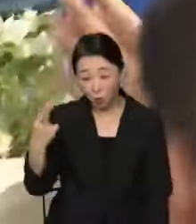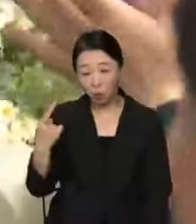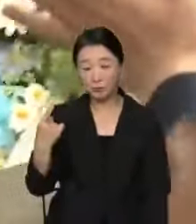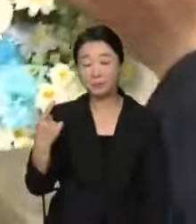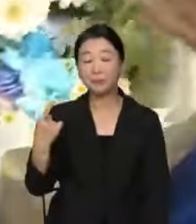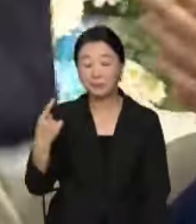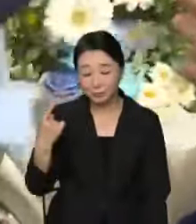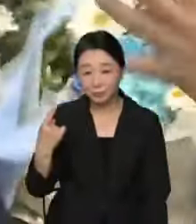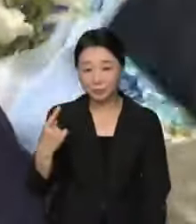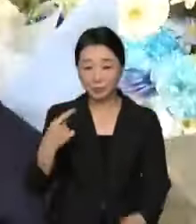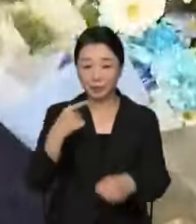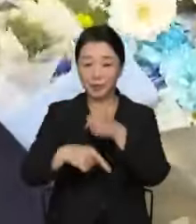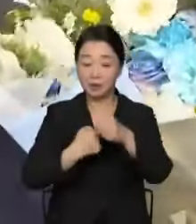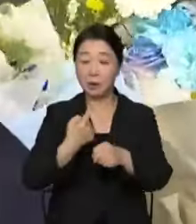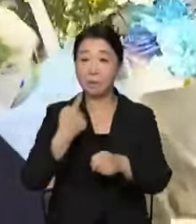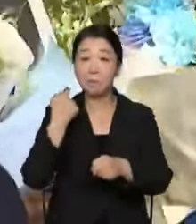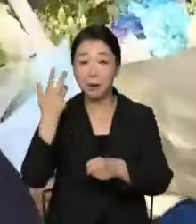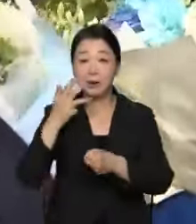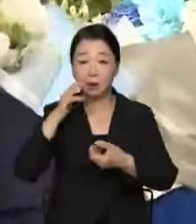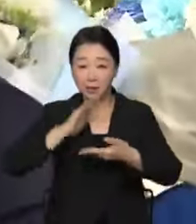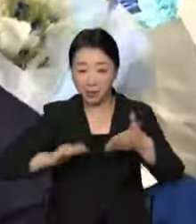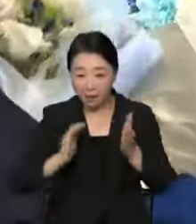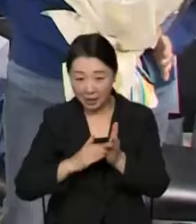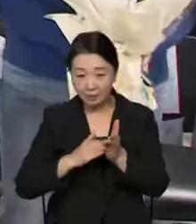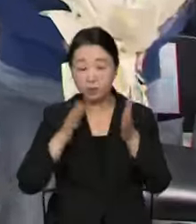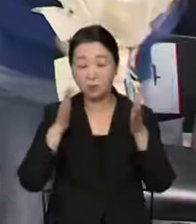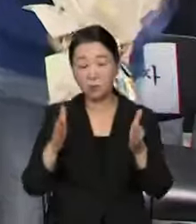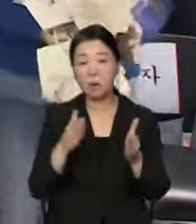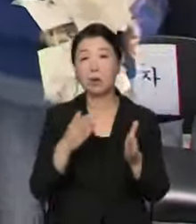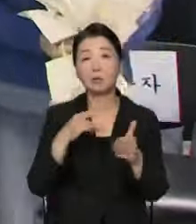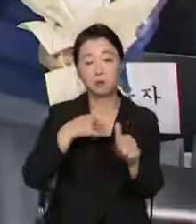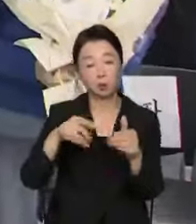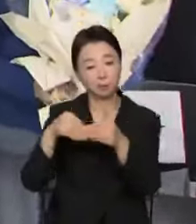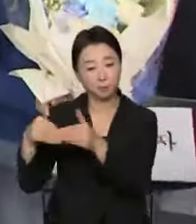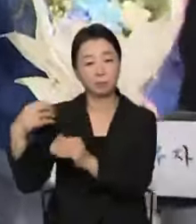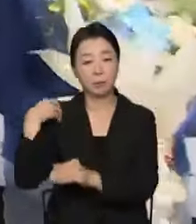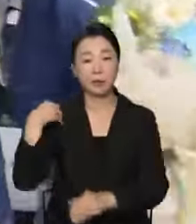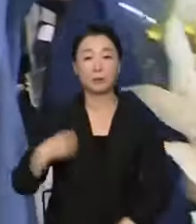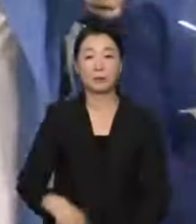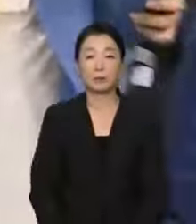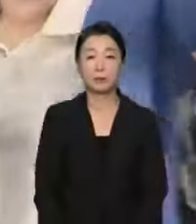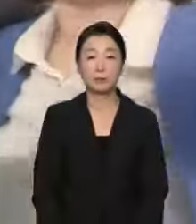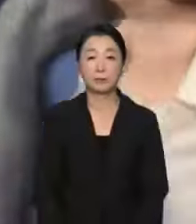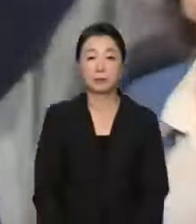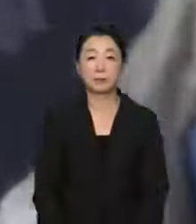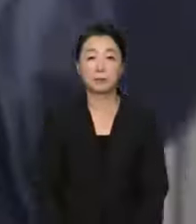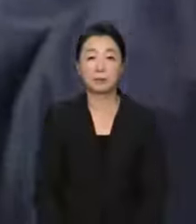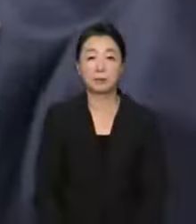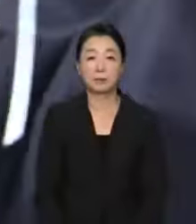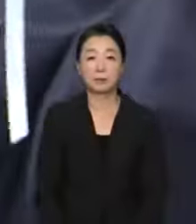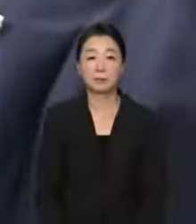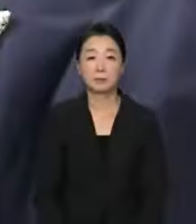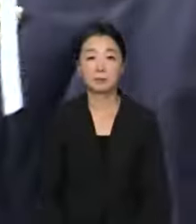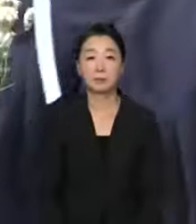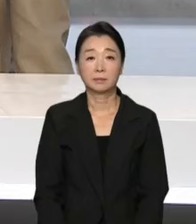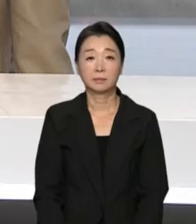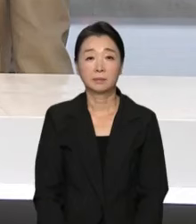1년 8개월 동안 서울시 교육을 이끌게 됩니다. JTBC 이재승입니다.